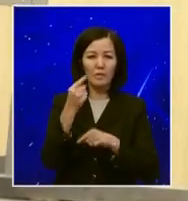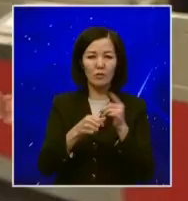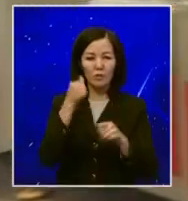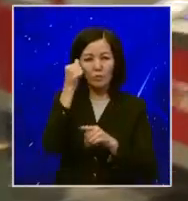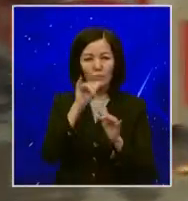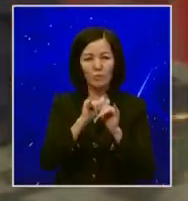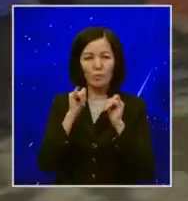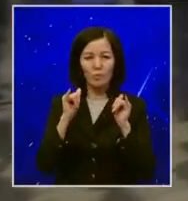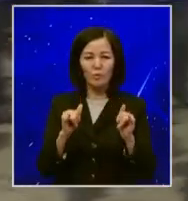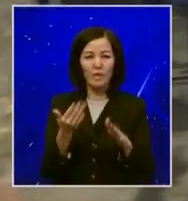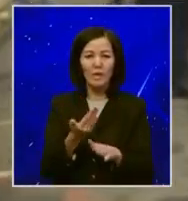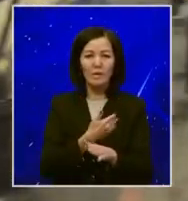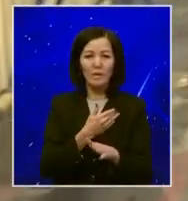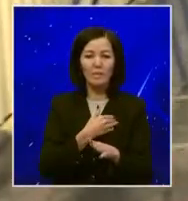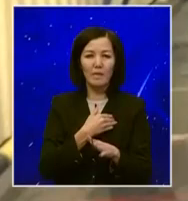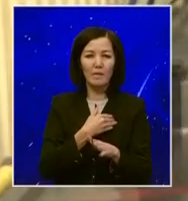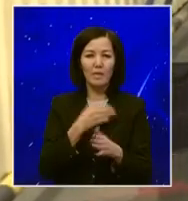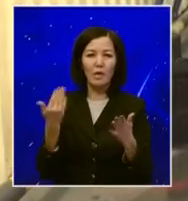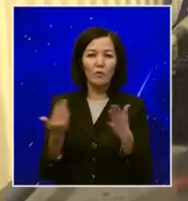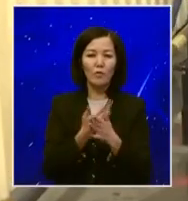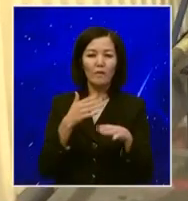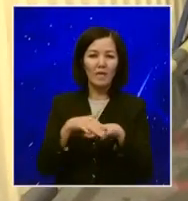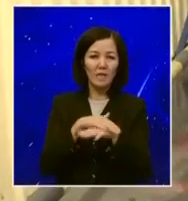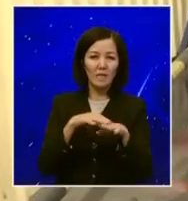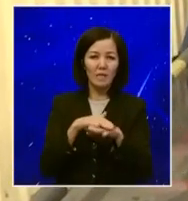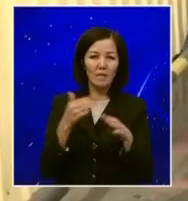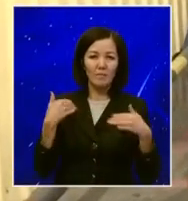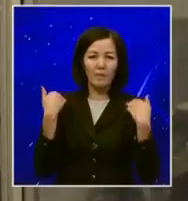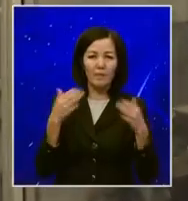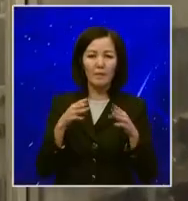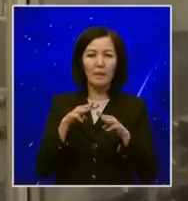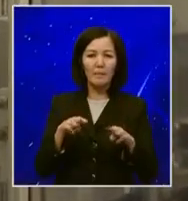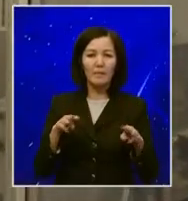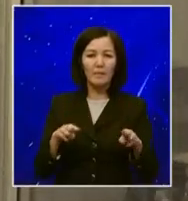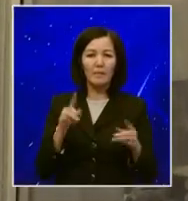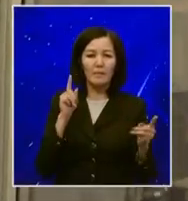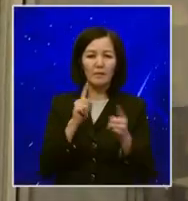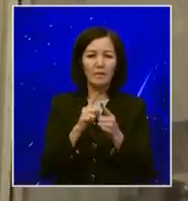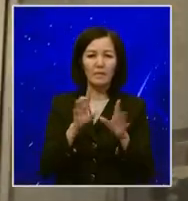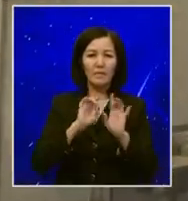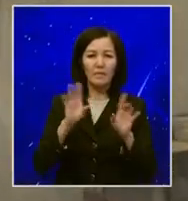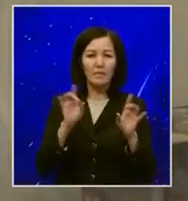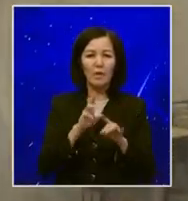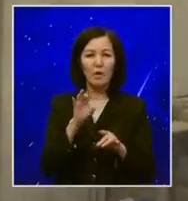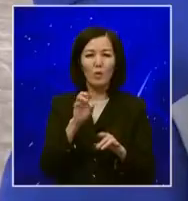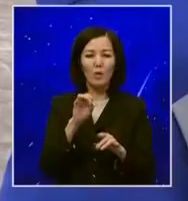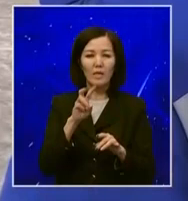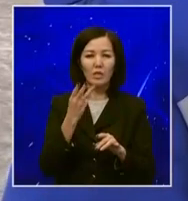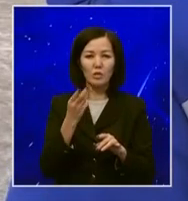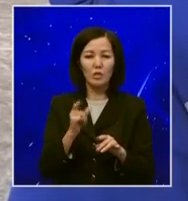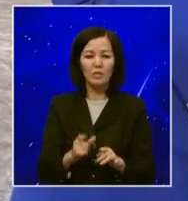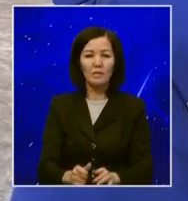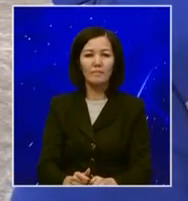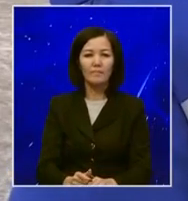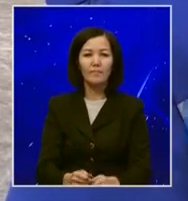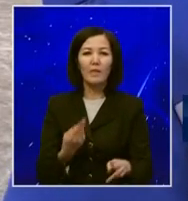роста продукции мы намерены выйти на новые рынки, поделился с министром торговли и интеграции Куаныш Ажмагамбетов. Мы в